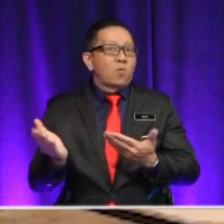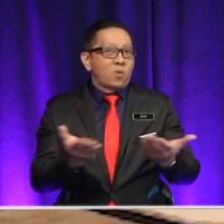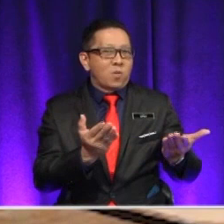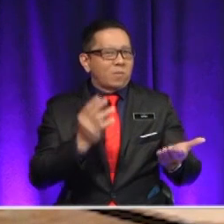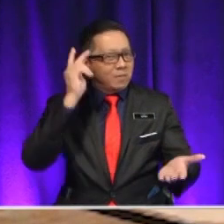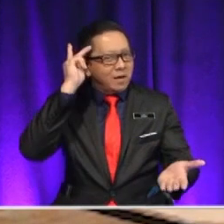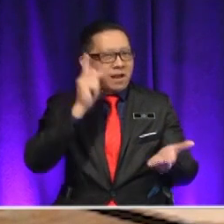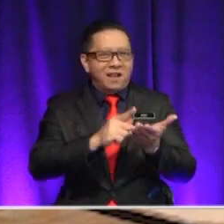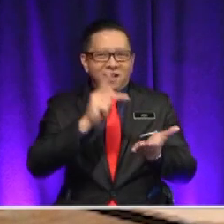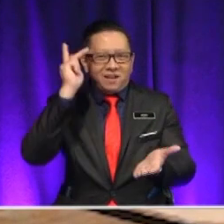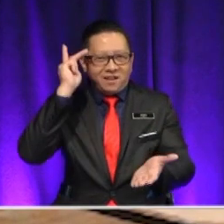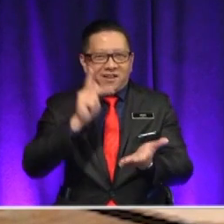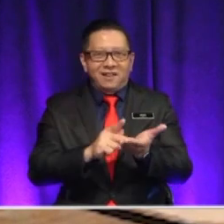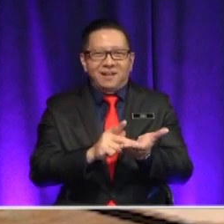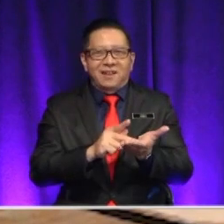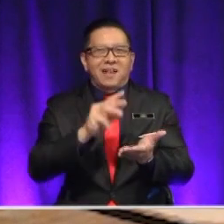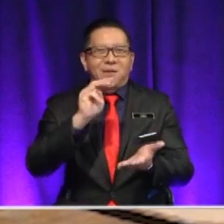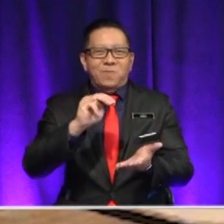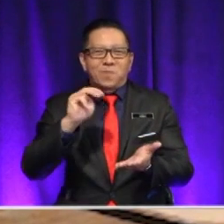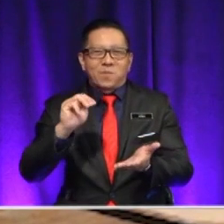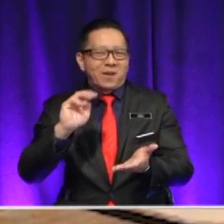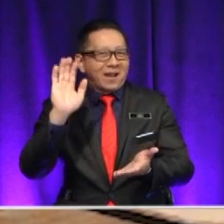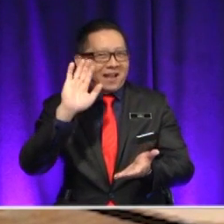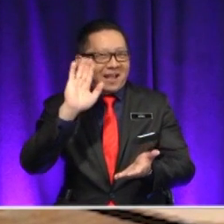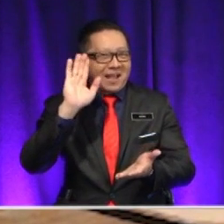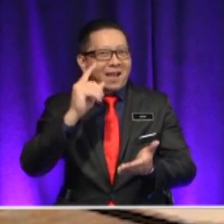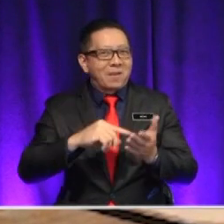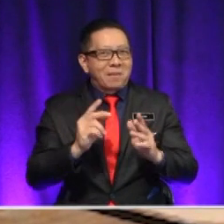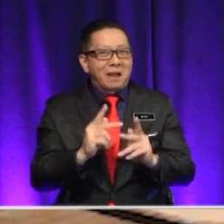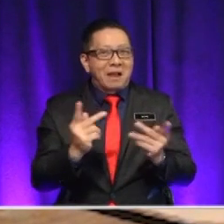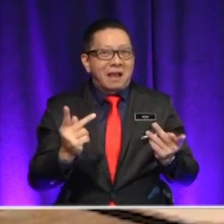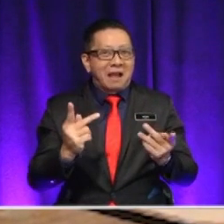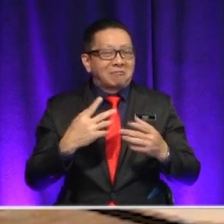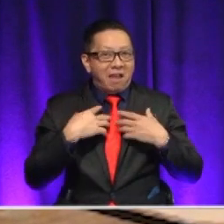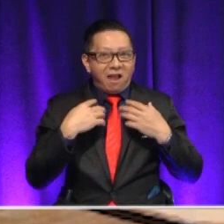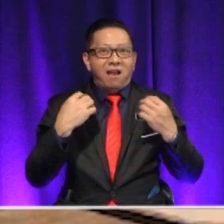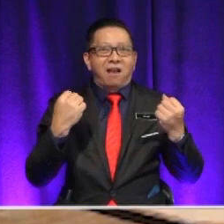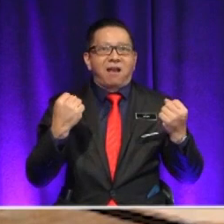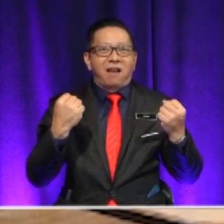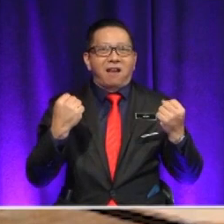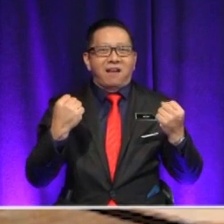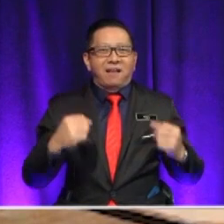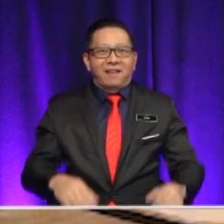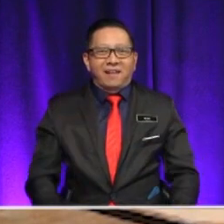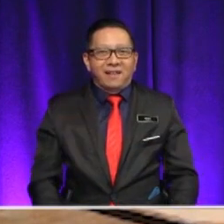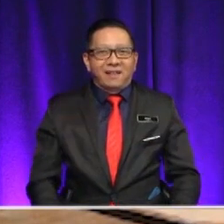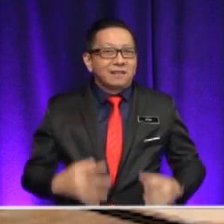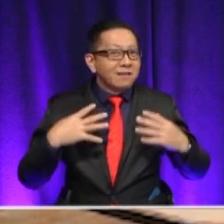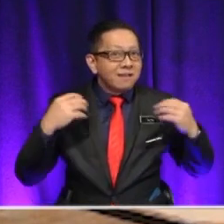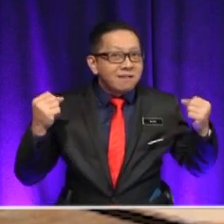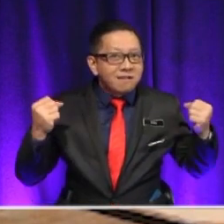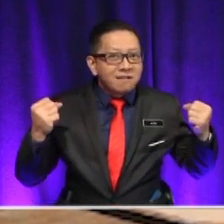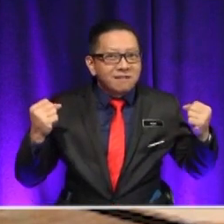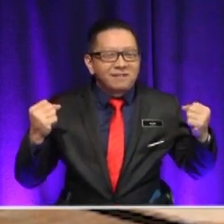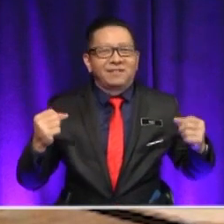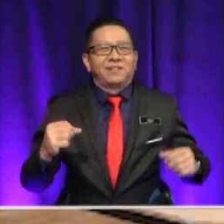kita berkenalan dengan mereka. Okey, hai semua. Apa khabar? Sehat? Sehat ke?